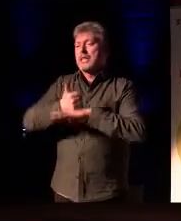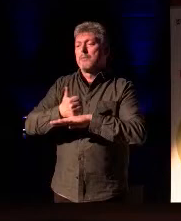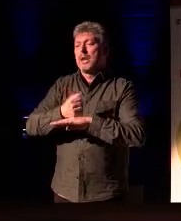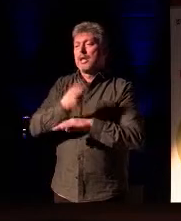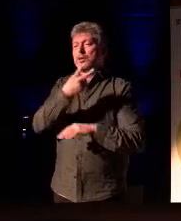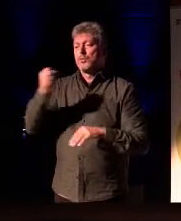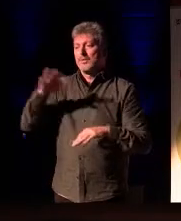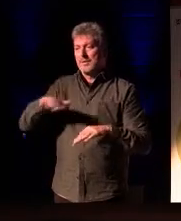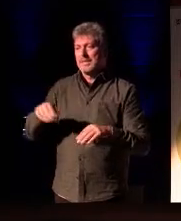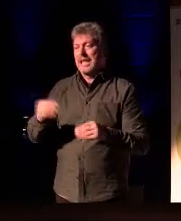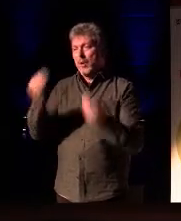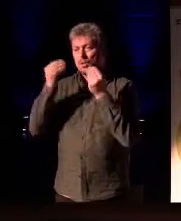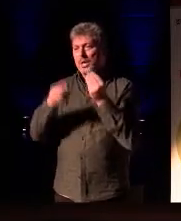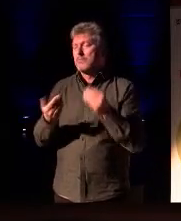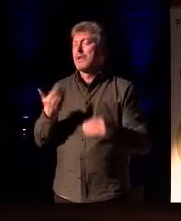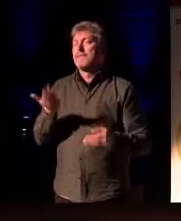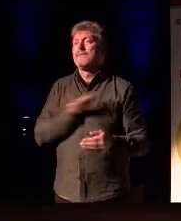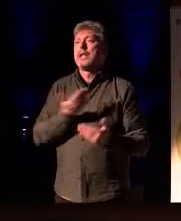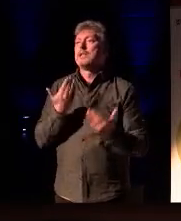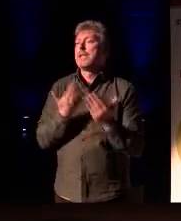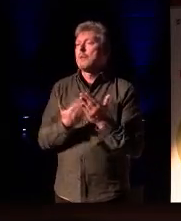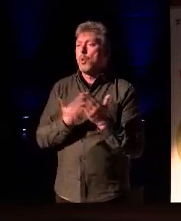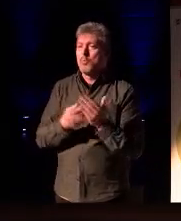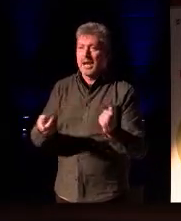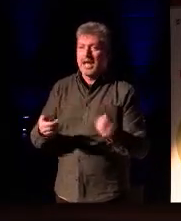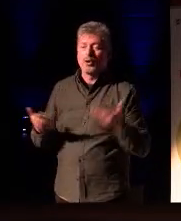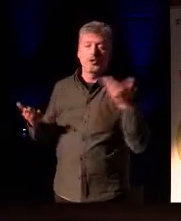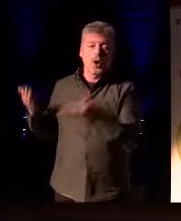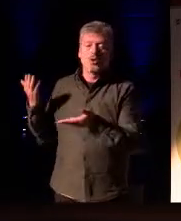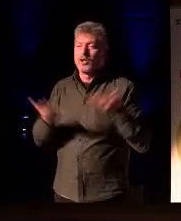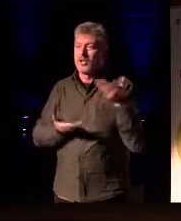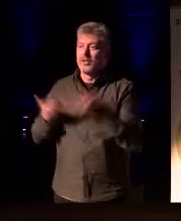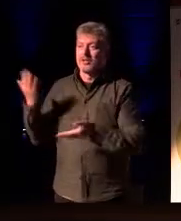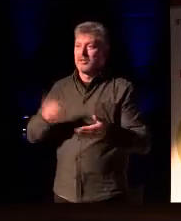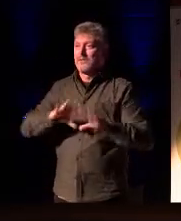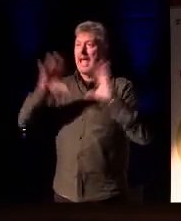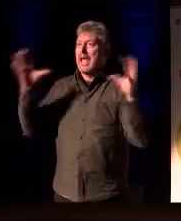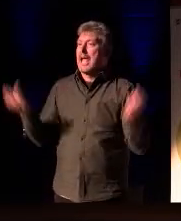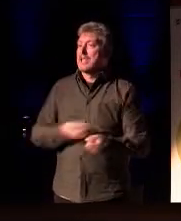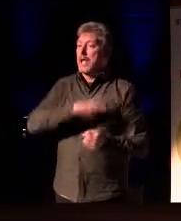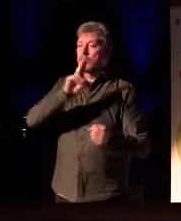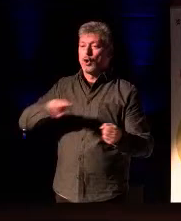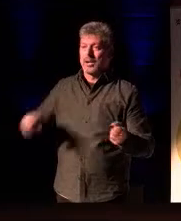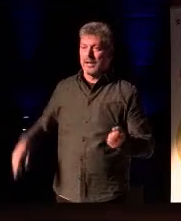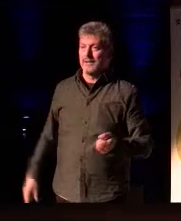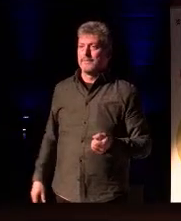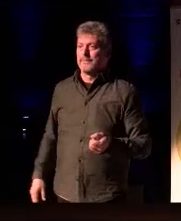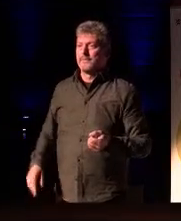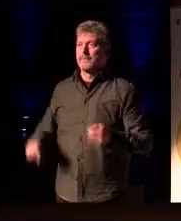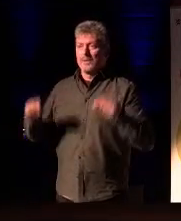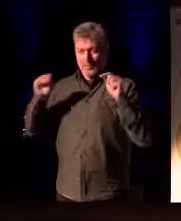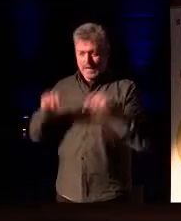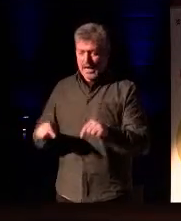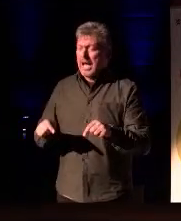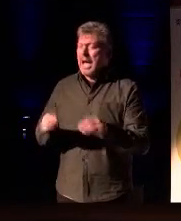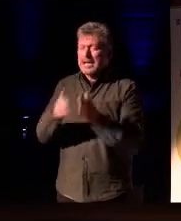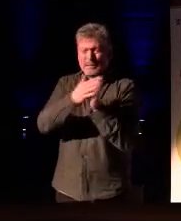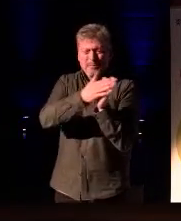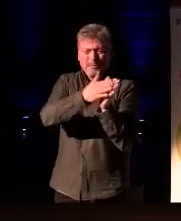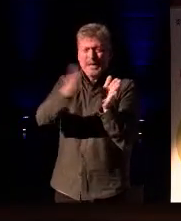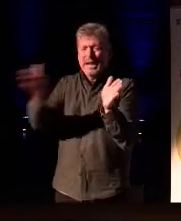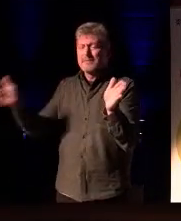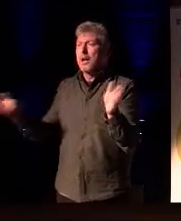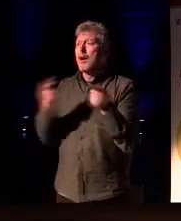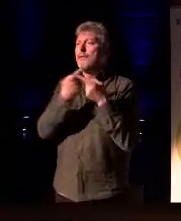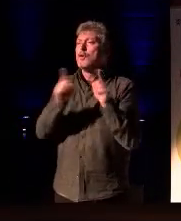Det en utdanning som har blitt svært populært. Søknadene strømmer inn fra hele landet. Og her deltar altså et bredt spekter